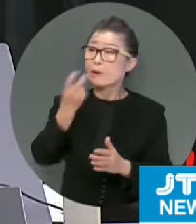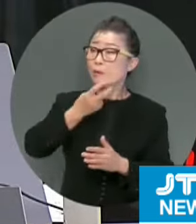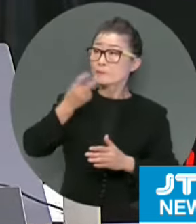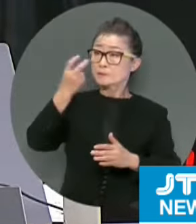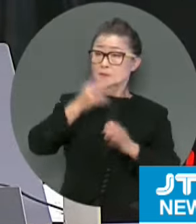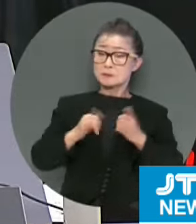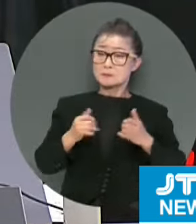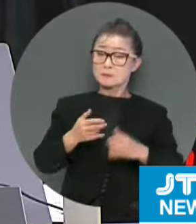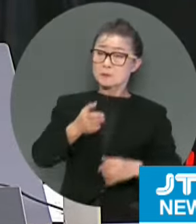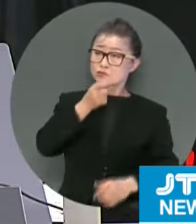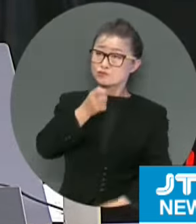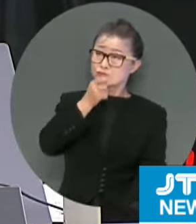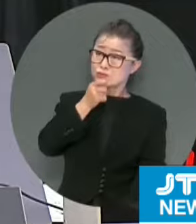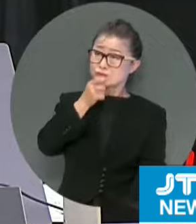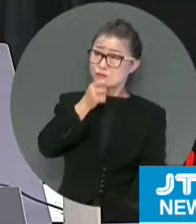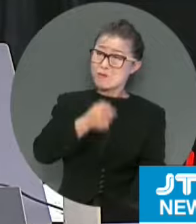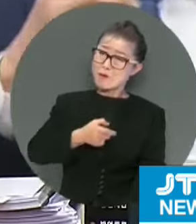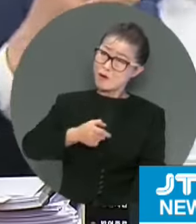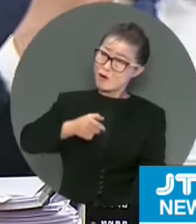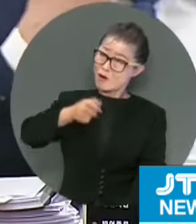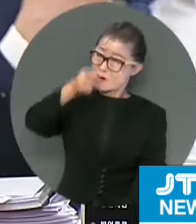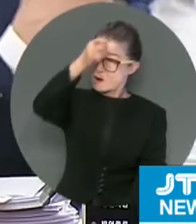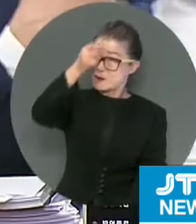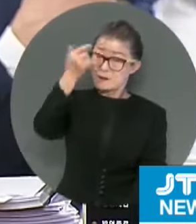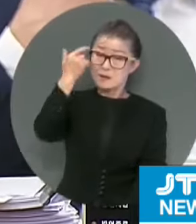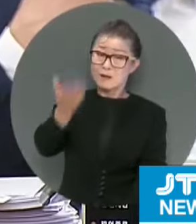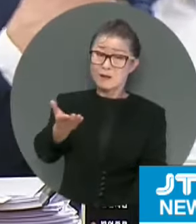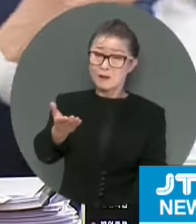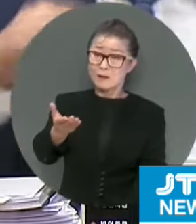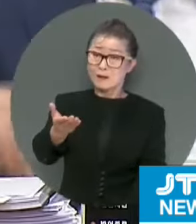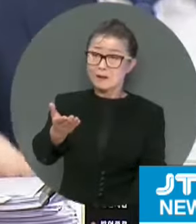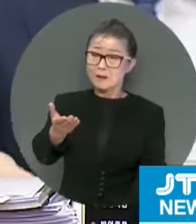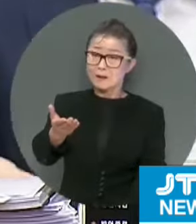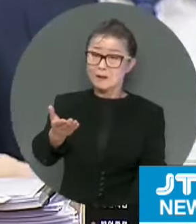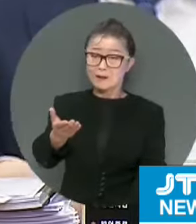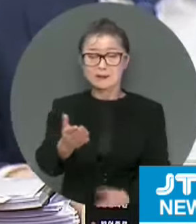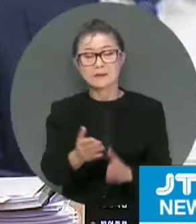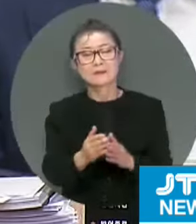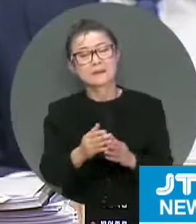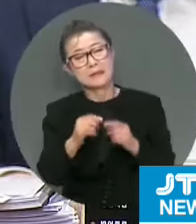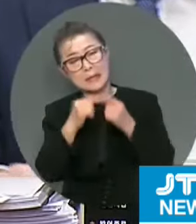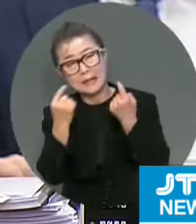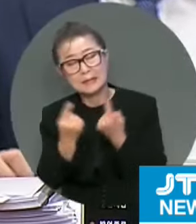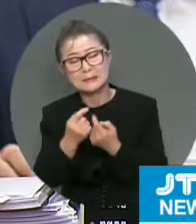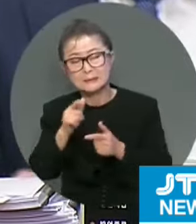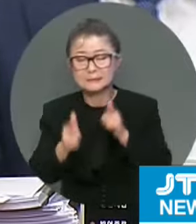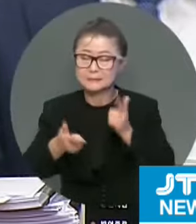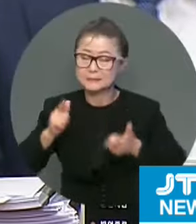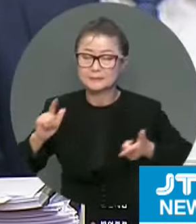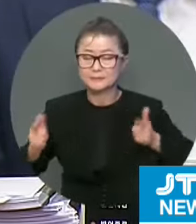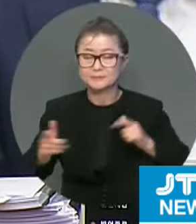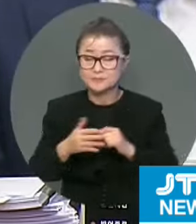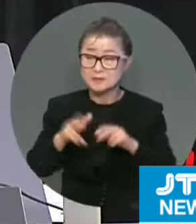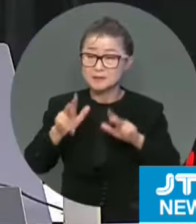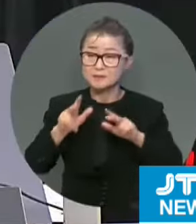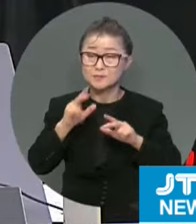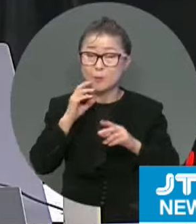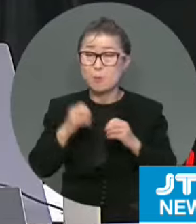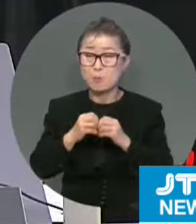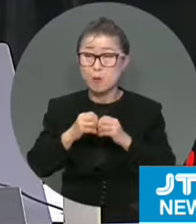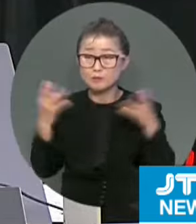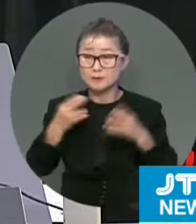검사들은 이렇게 술을 많이 마십니까? 뭐 개인에 따라서 다르기 때문에 제가 말씀드린 건 없습니다. 어렵습니다. 지금도 이렇게 폭탄주 즐겨서